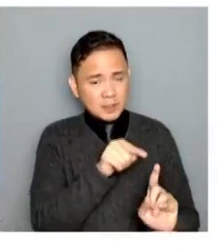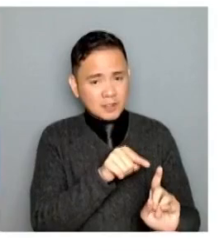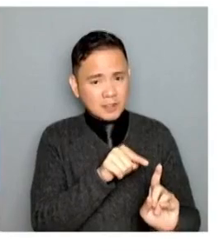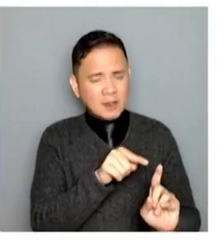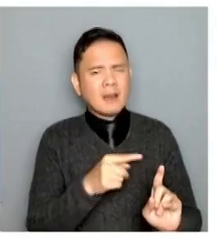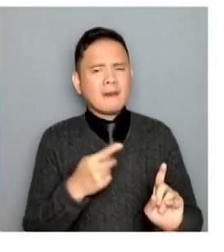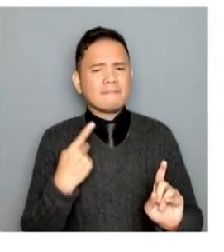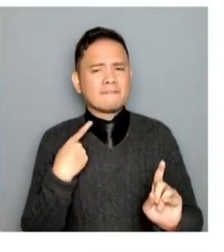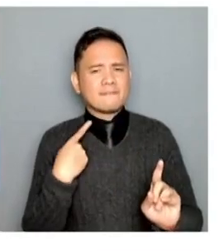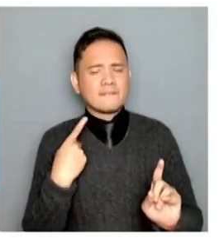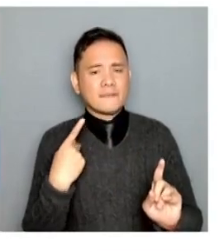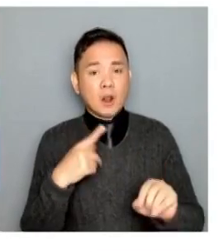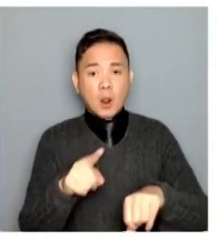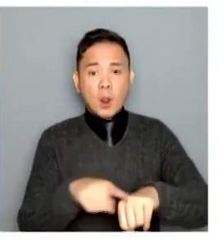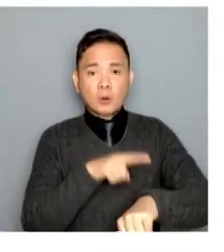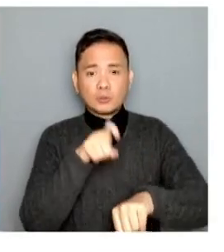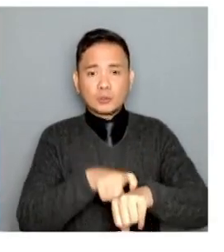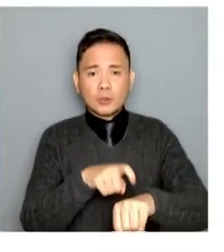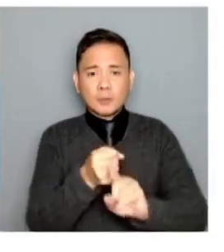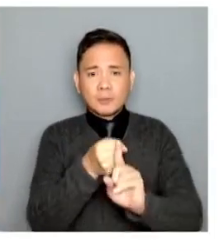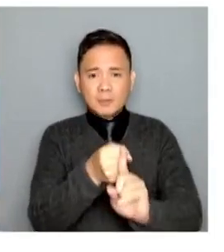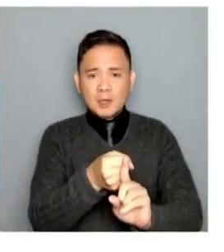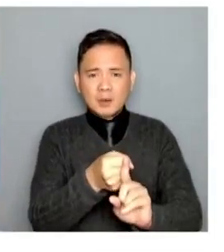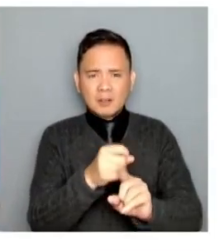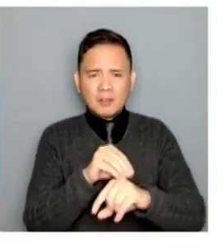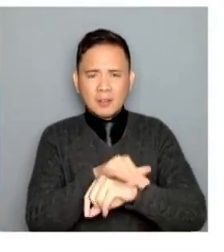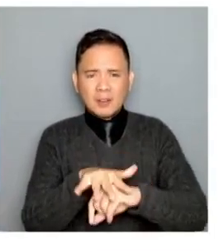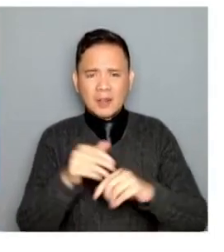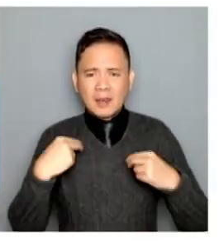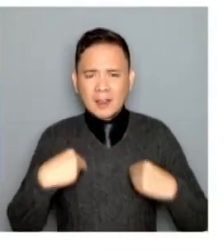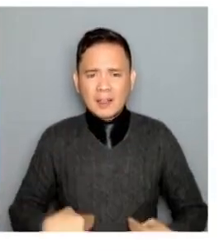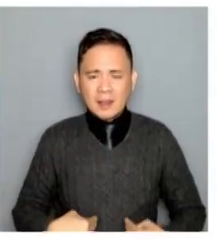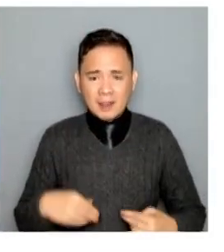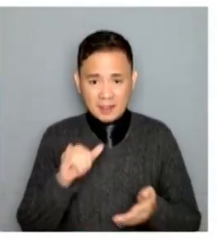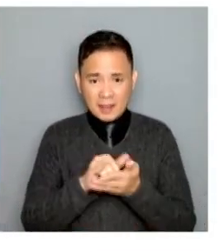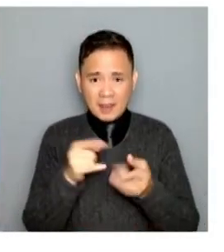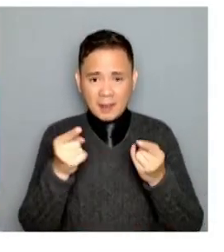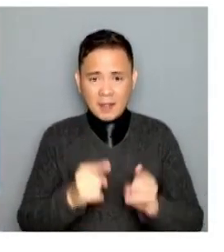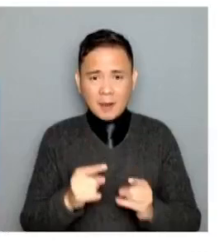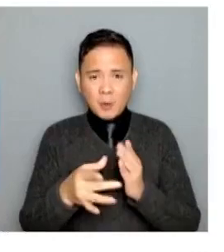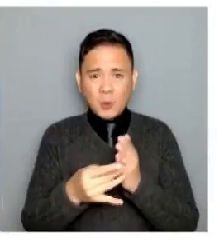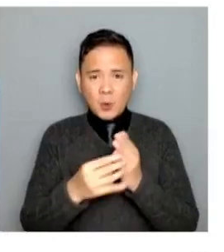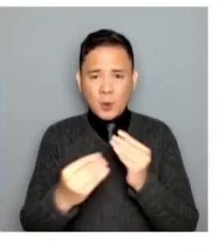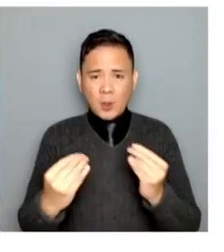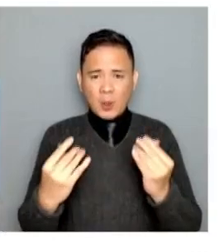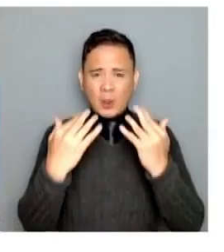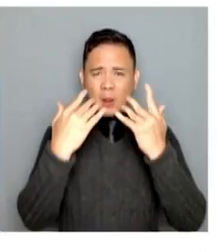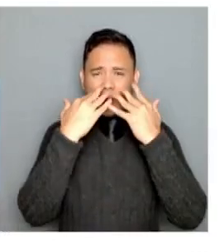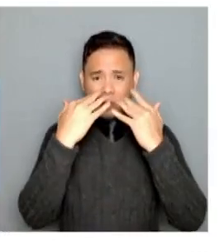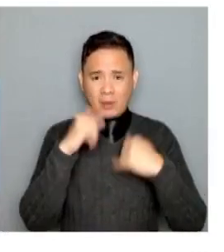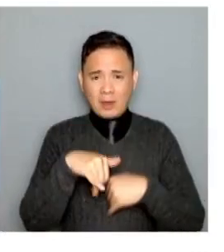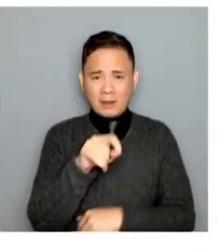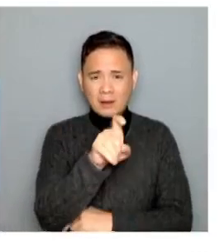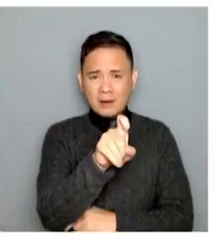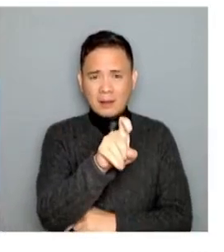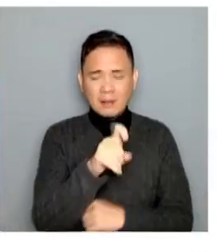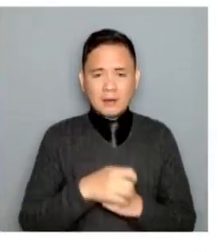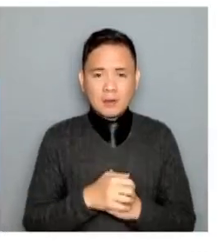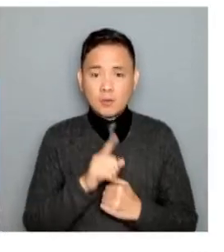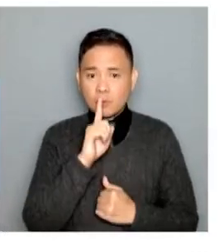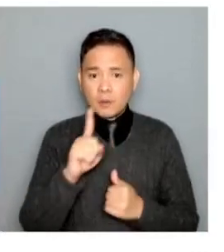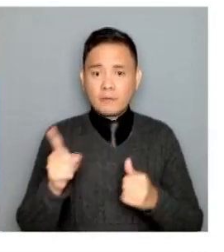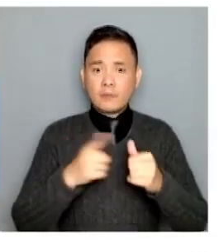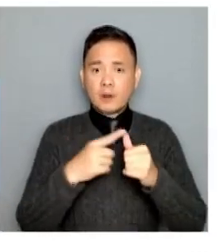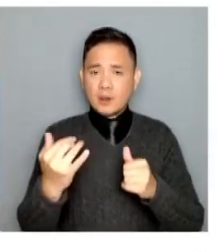bang long-term effects na maaring maidulot nitong oil spill dun sa mga, lalo na dun sa mga unang nakalanghap,